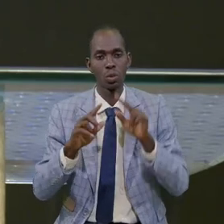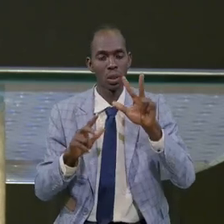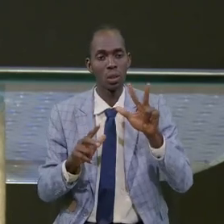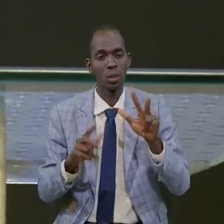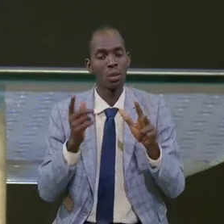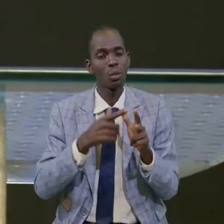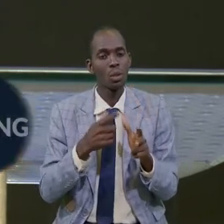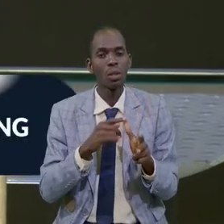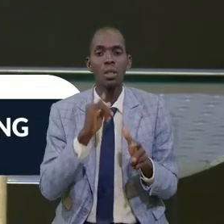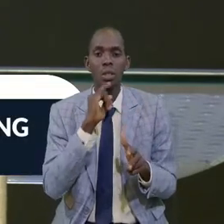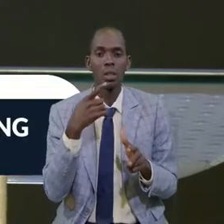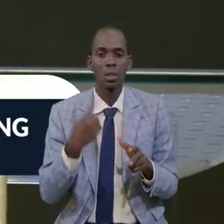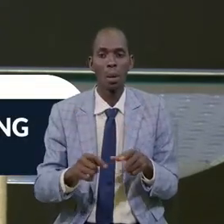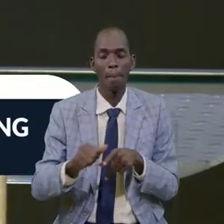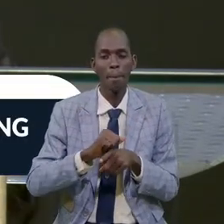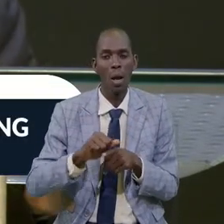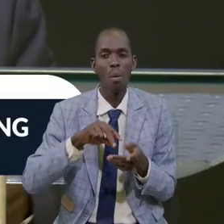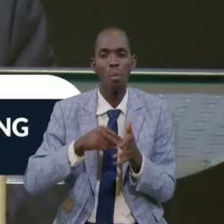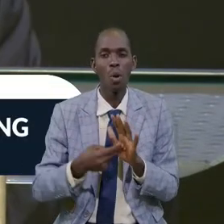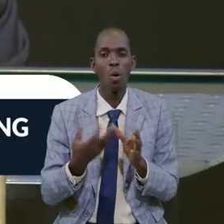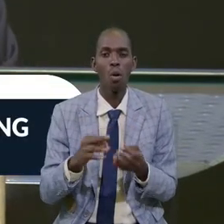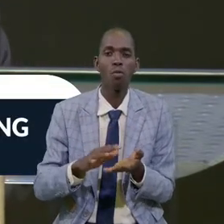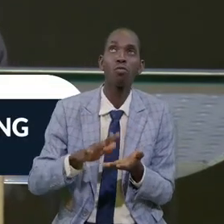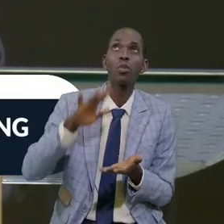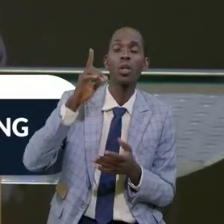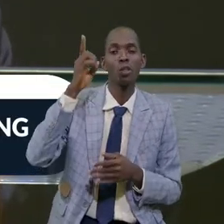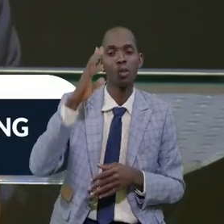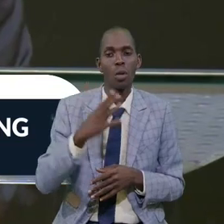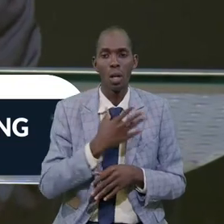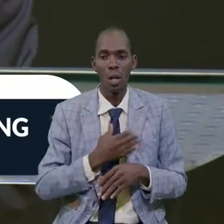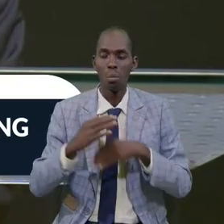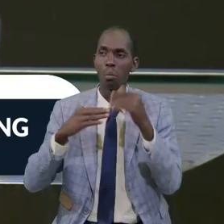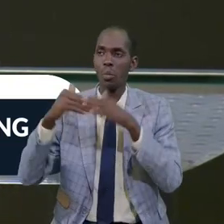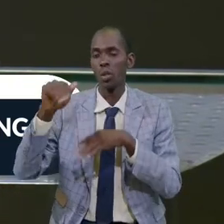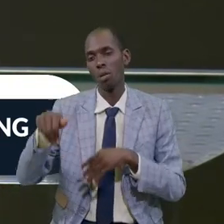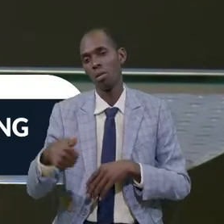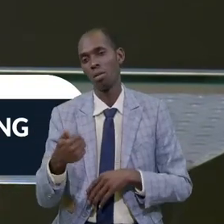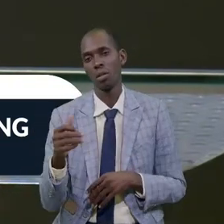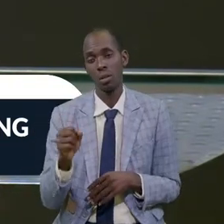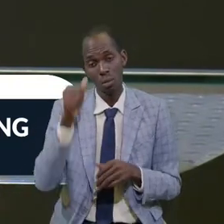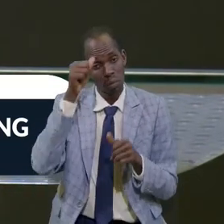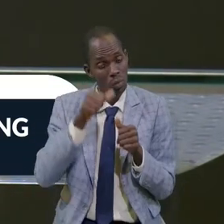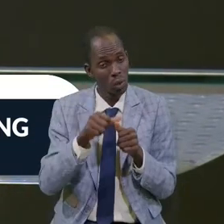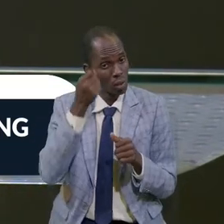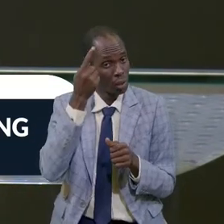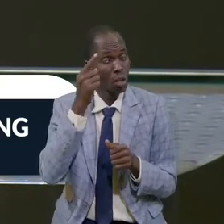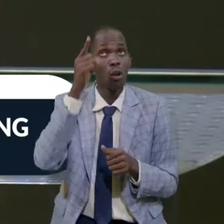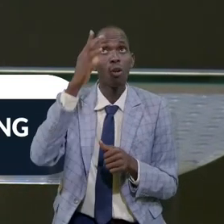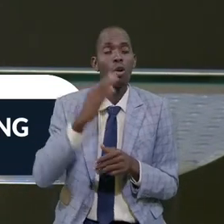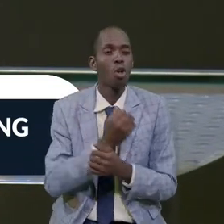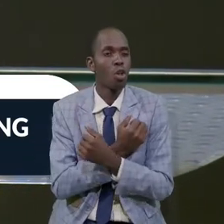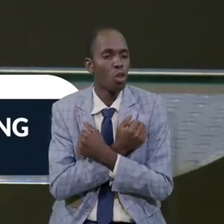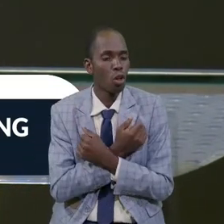de l'objectif pratique pour glorifier Dieu et édifier les autres. Vous voyez, Dieu aime